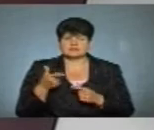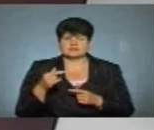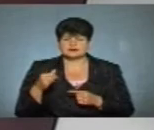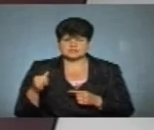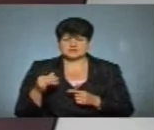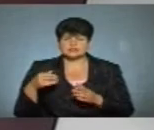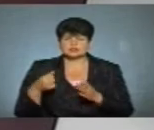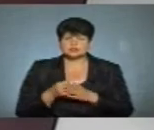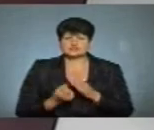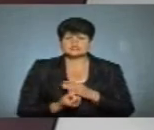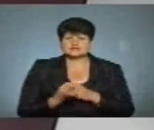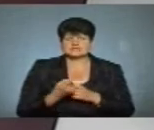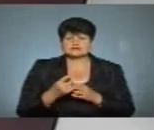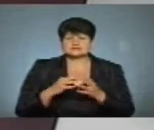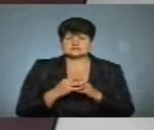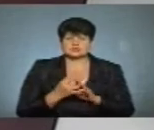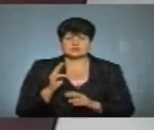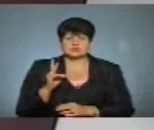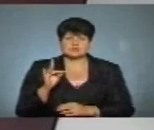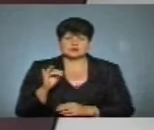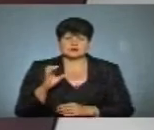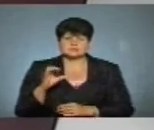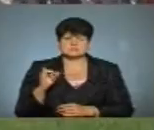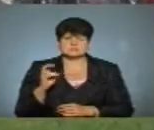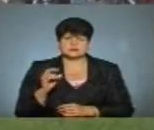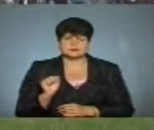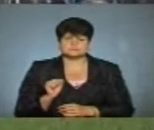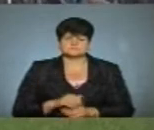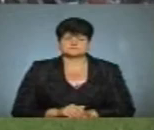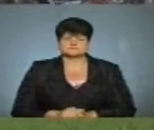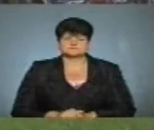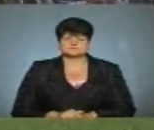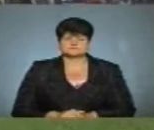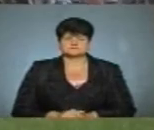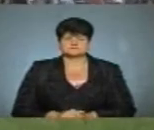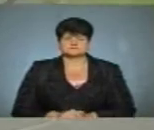селі Красівка. Як це було, бачив Тарас Бурак.